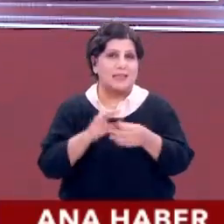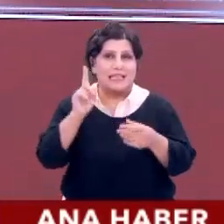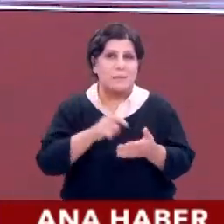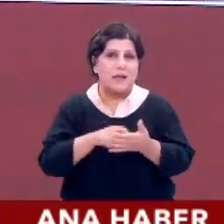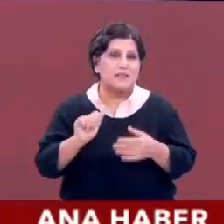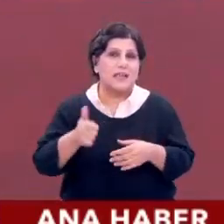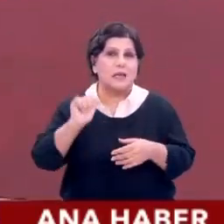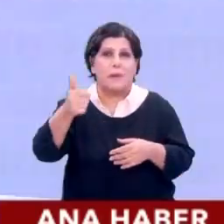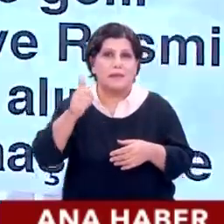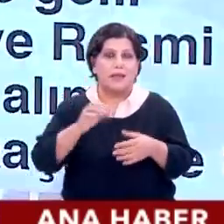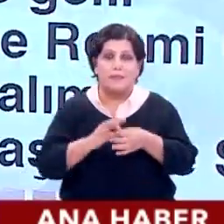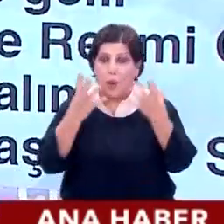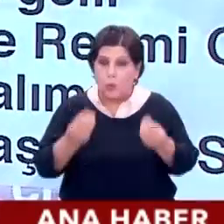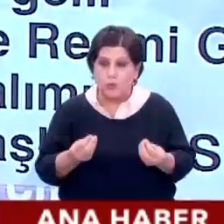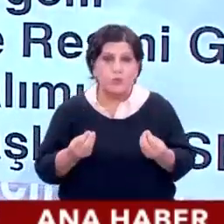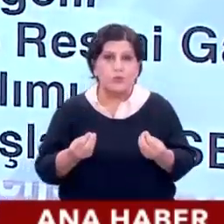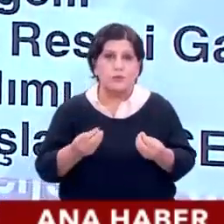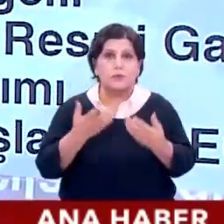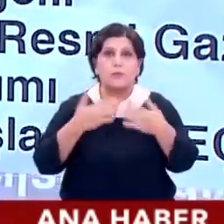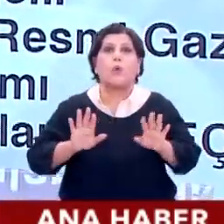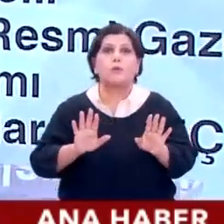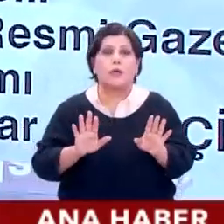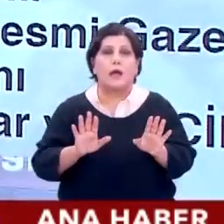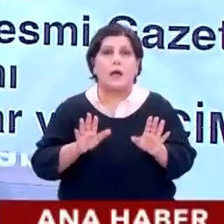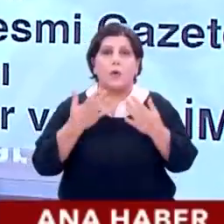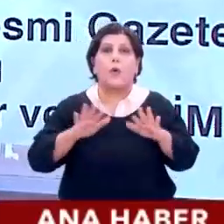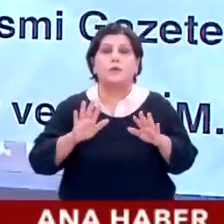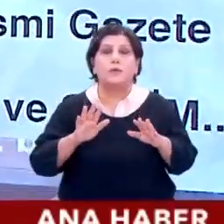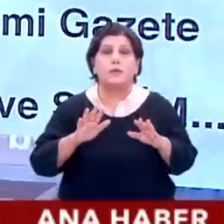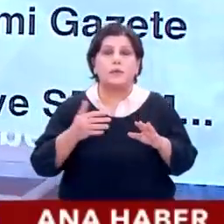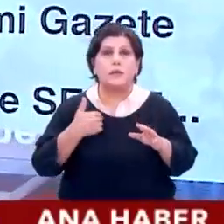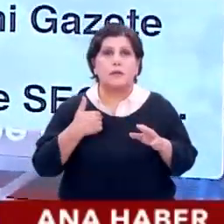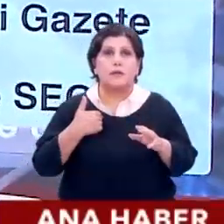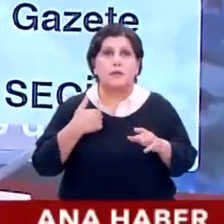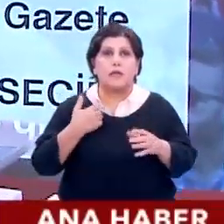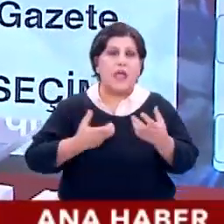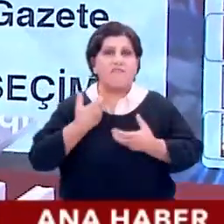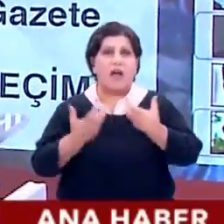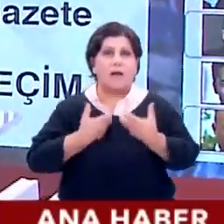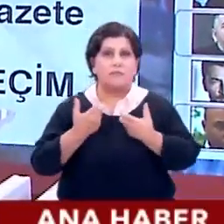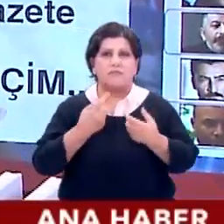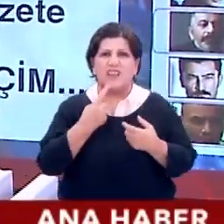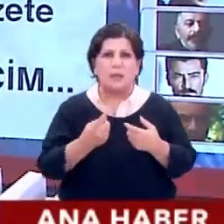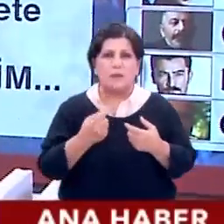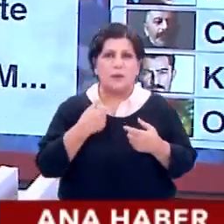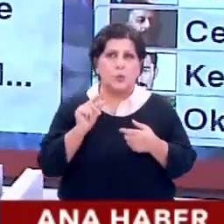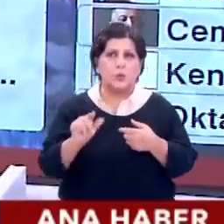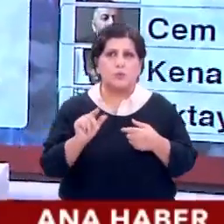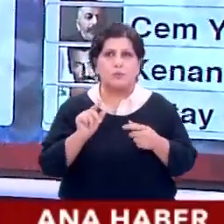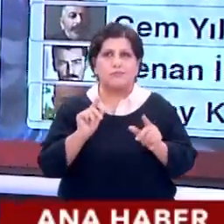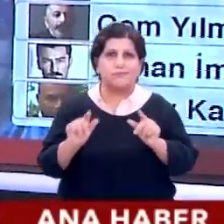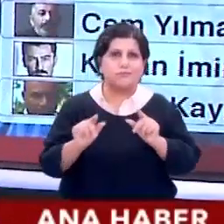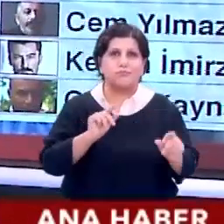maaş ne zaman ne oldu ya Yoksa yoksa evhamlandık mı evham ne demek kuşku duymak